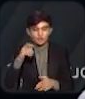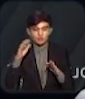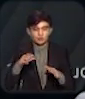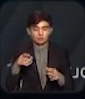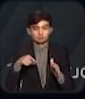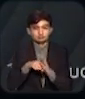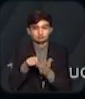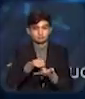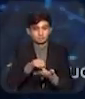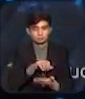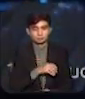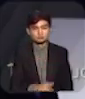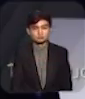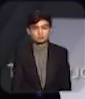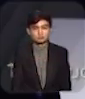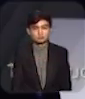қалдырып жатыр.